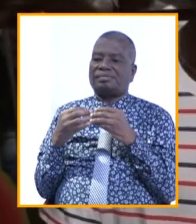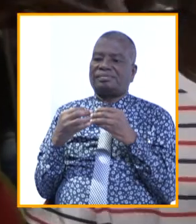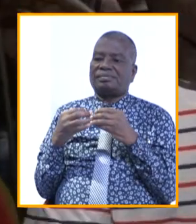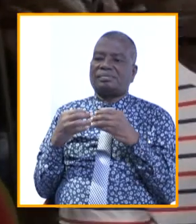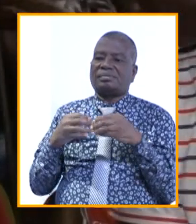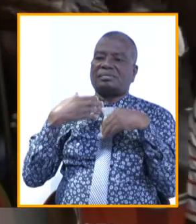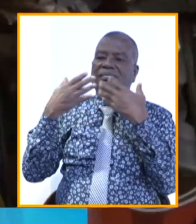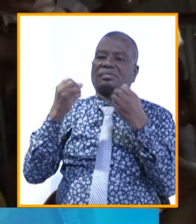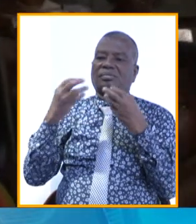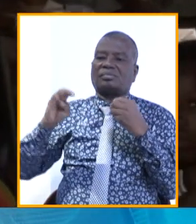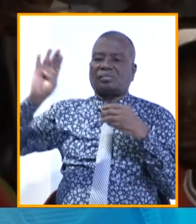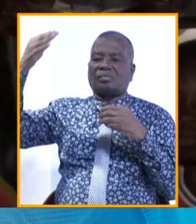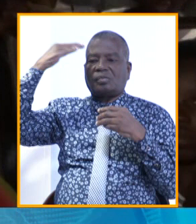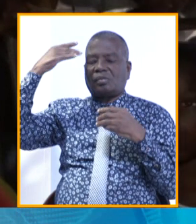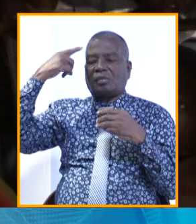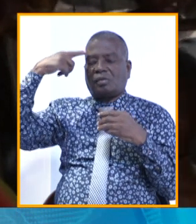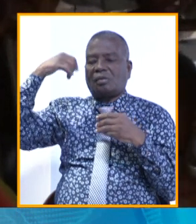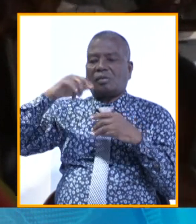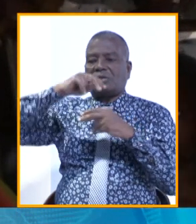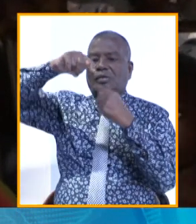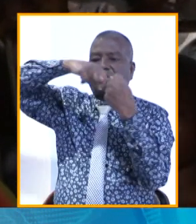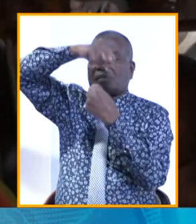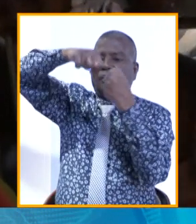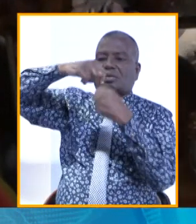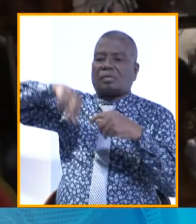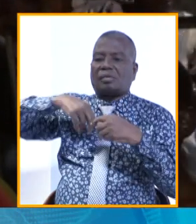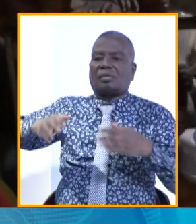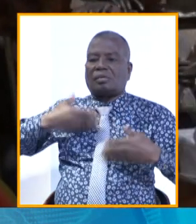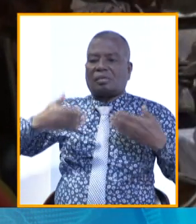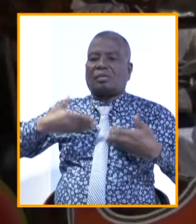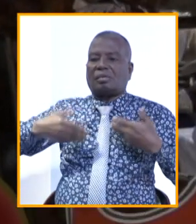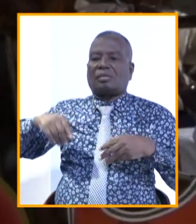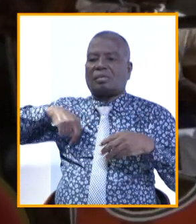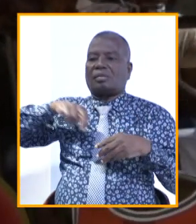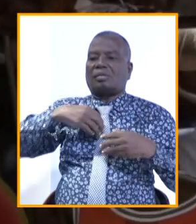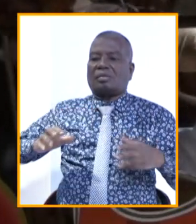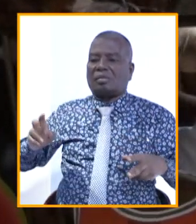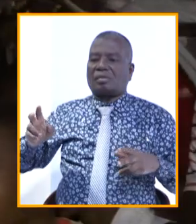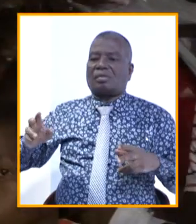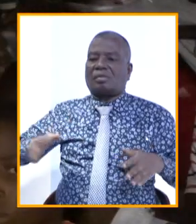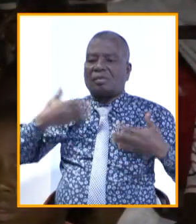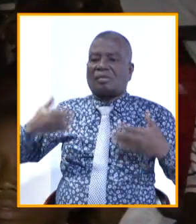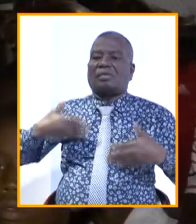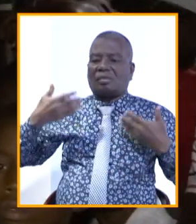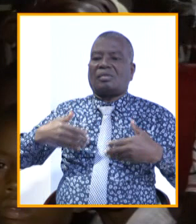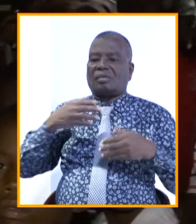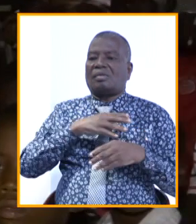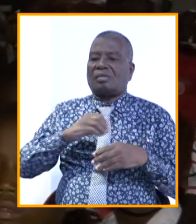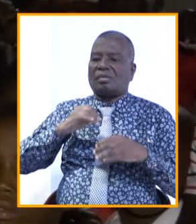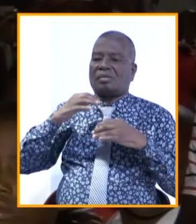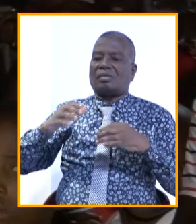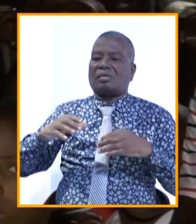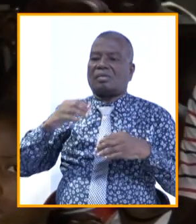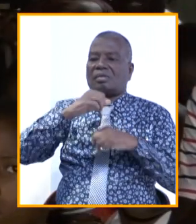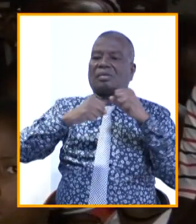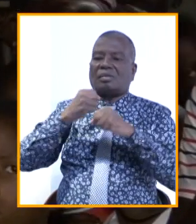On remercie beaucoup le ministre pour ce tournoi. Vraiment, ça nous a fait plaisir quand on s'est bien amusé pendant ces vacances. Et on espère les années